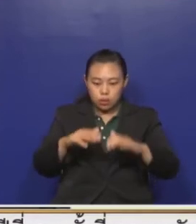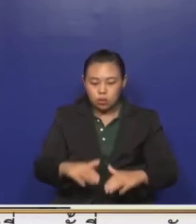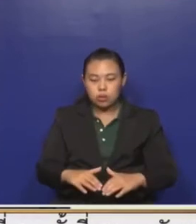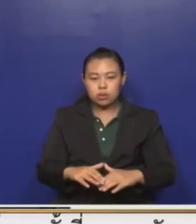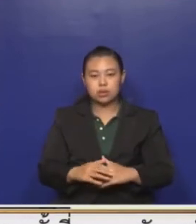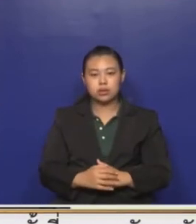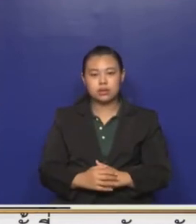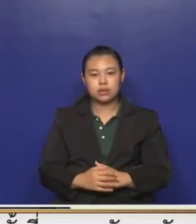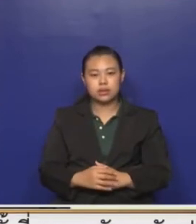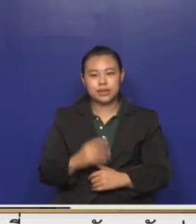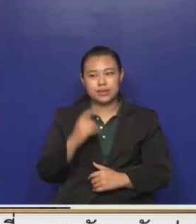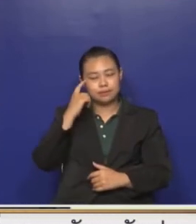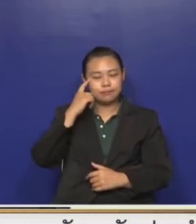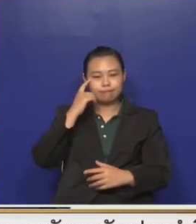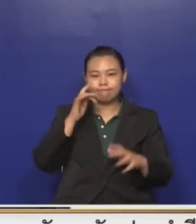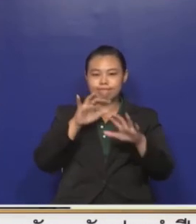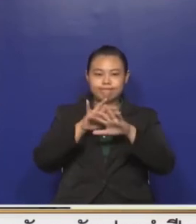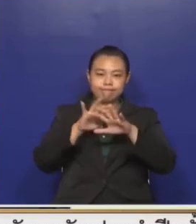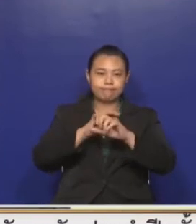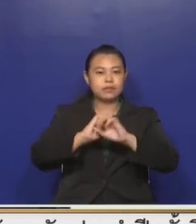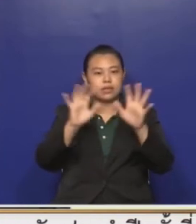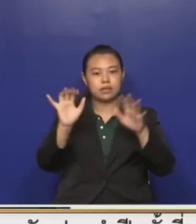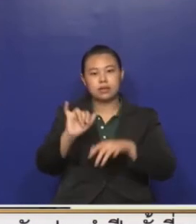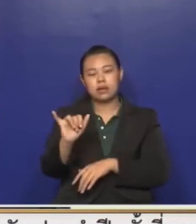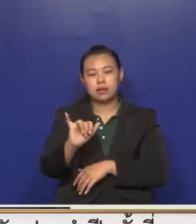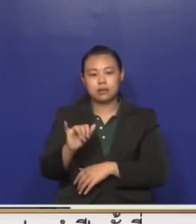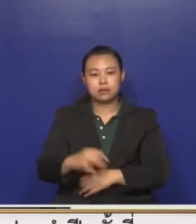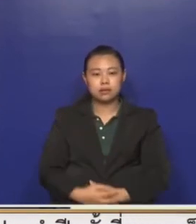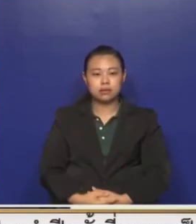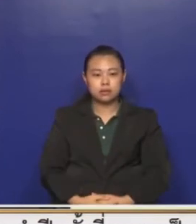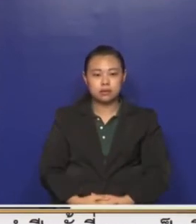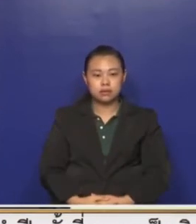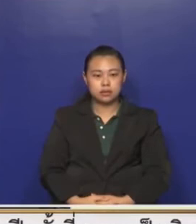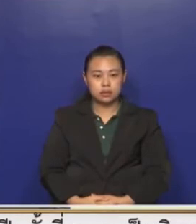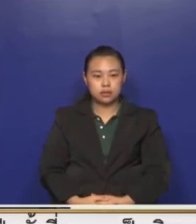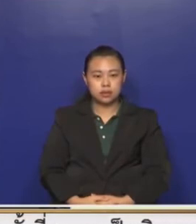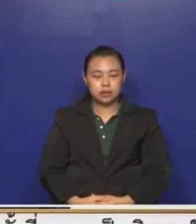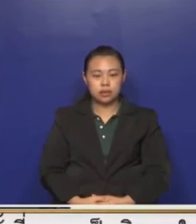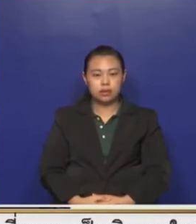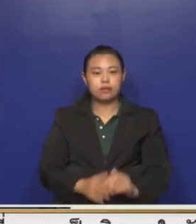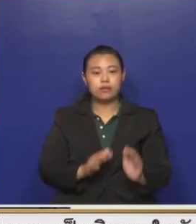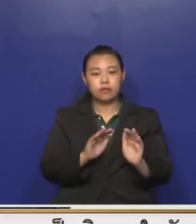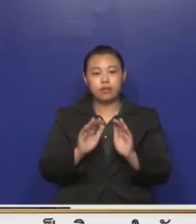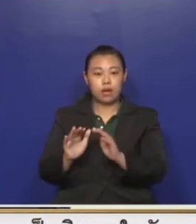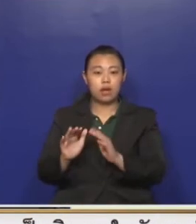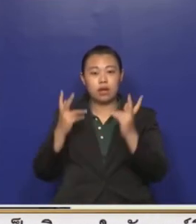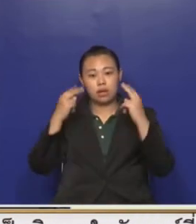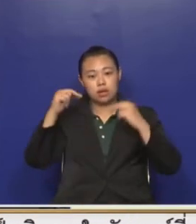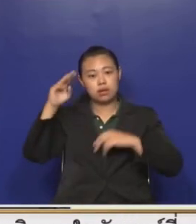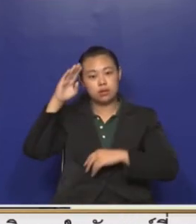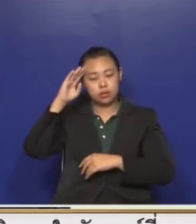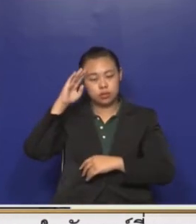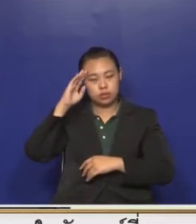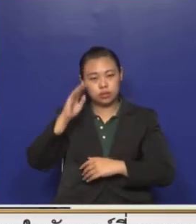ผมคดว่ายัไมค่อยมวามชัดเจณพเรื่องนี้ไปอย่าง พ่่ทำ